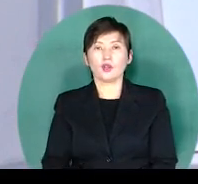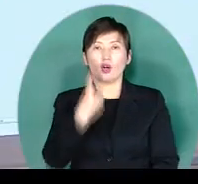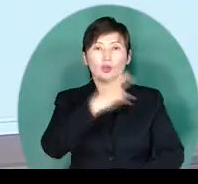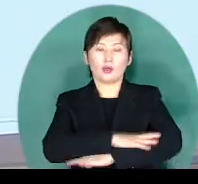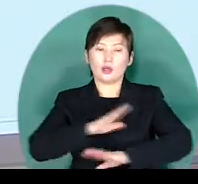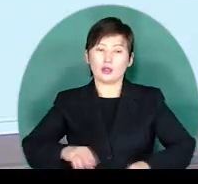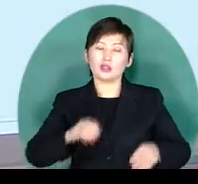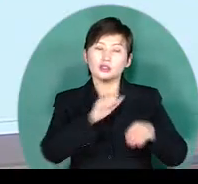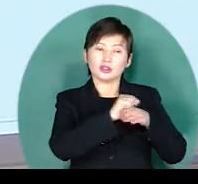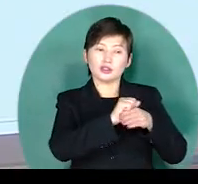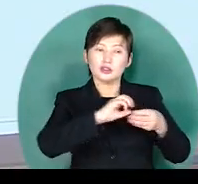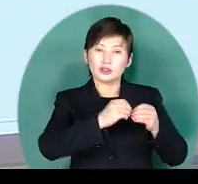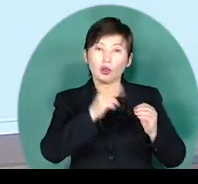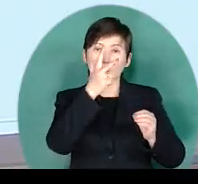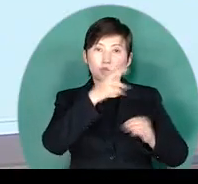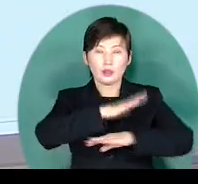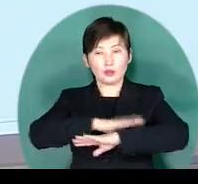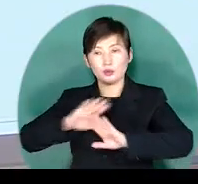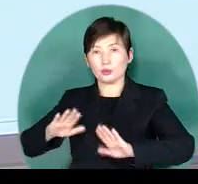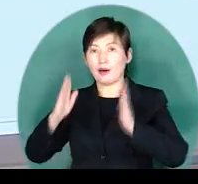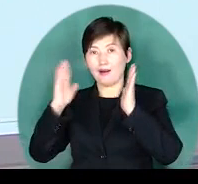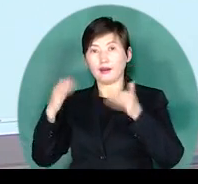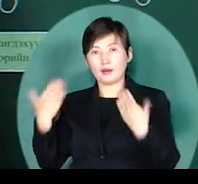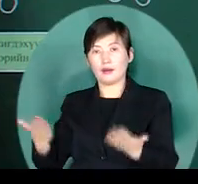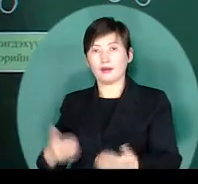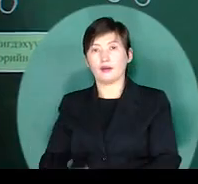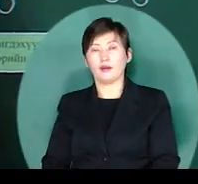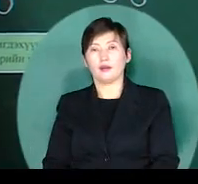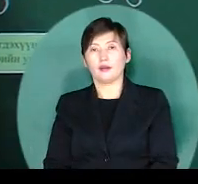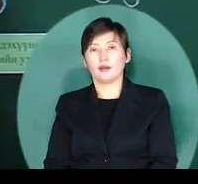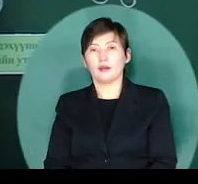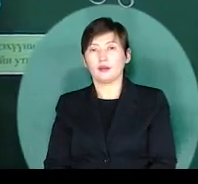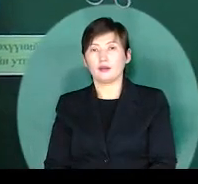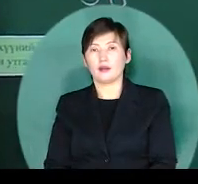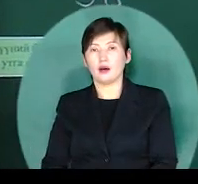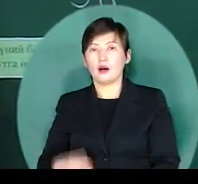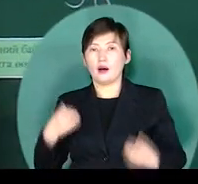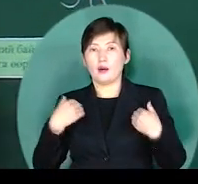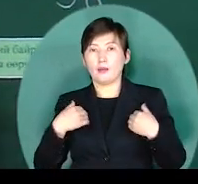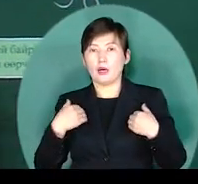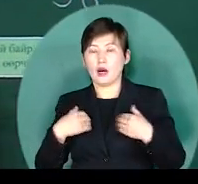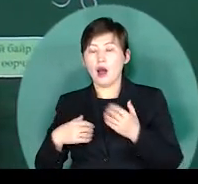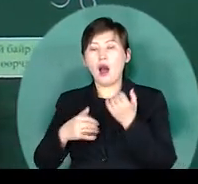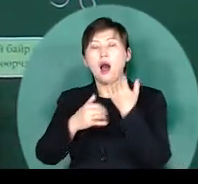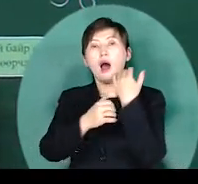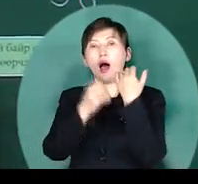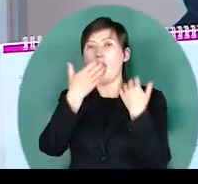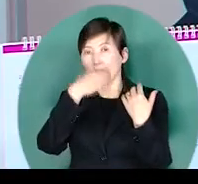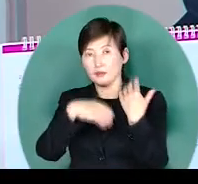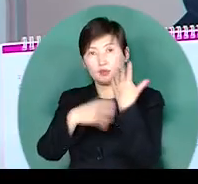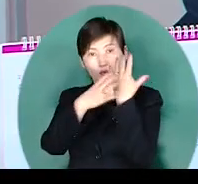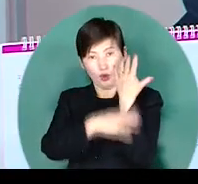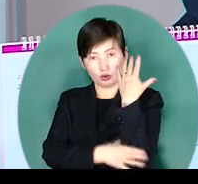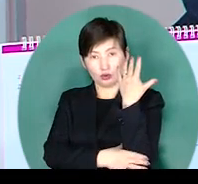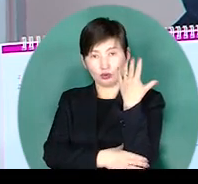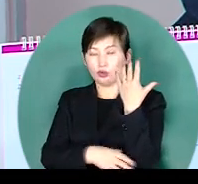2 дугаар ангийнхны даалгавраа гүйцэтгэж байгаа хооронд 3 дугаар ангийн суралцагчид багш руугаа анхаарлаа хандуулаарай. Багш нь алимны мод, улиасны модны зөрүүг олох даалгавар